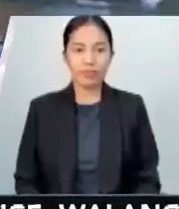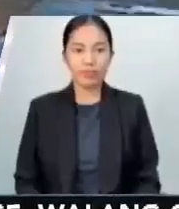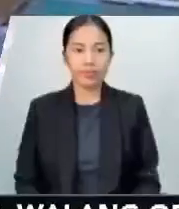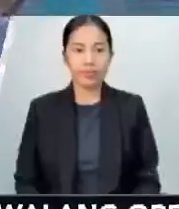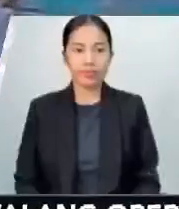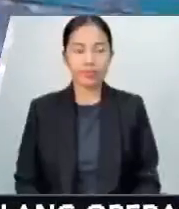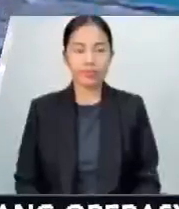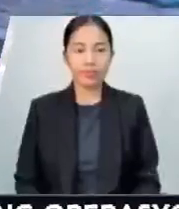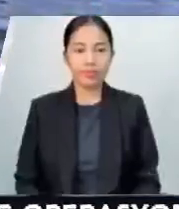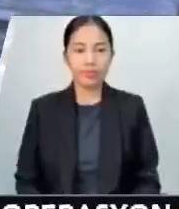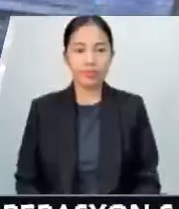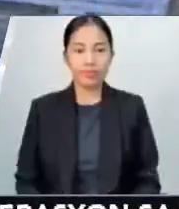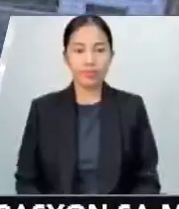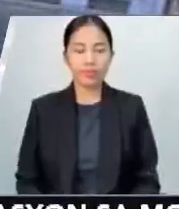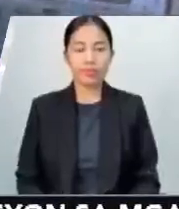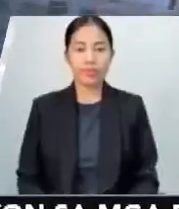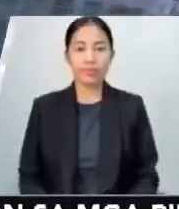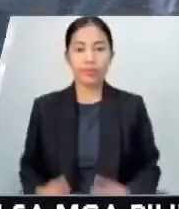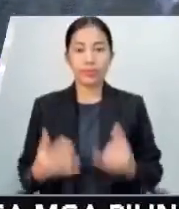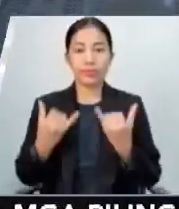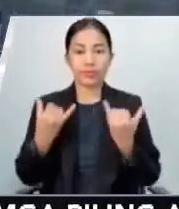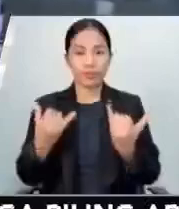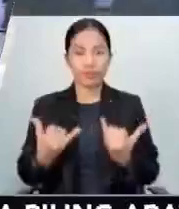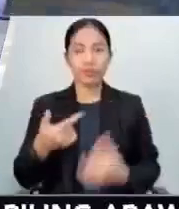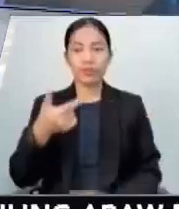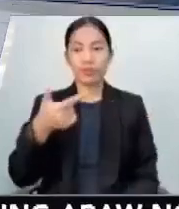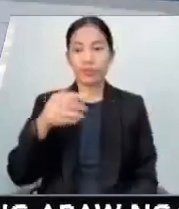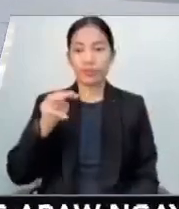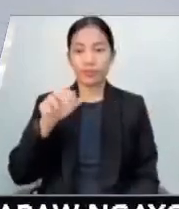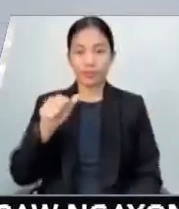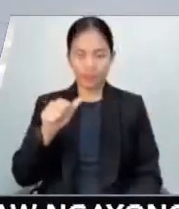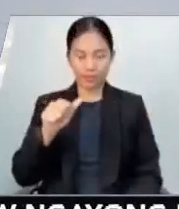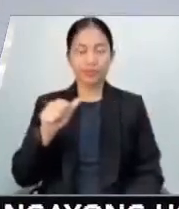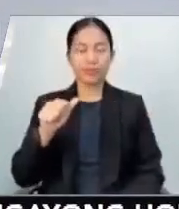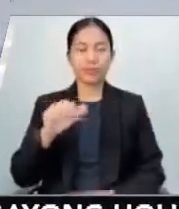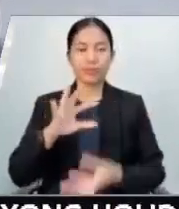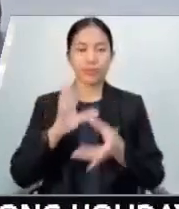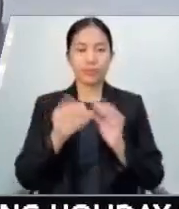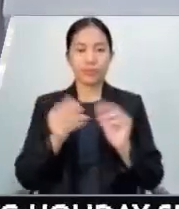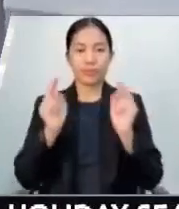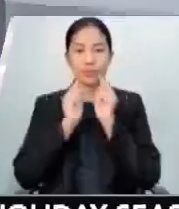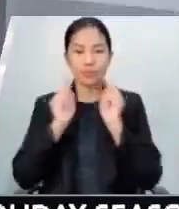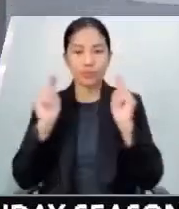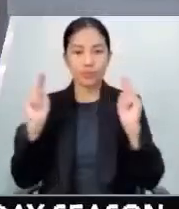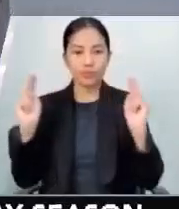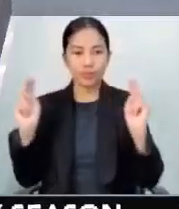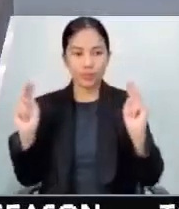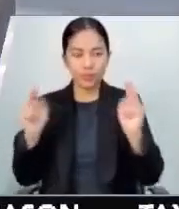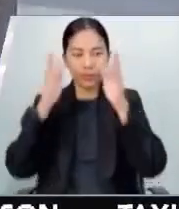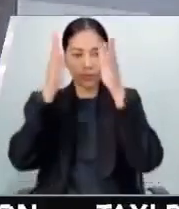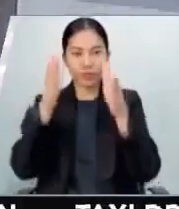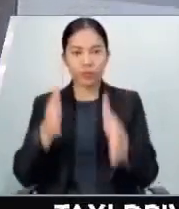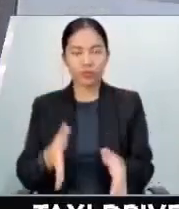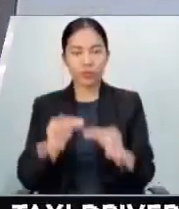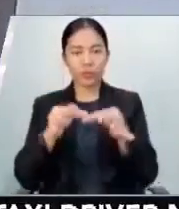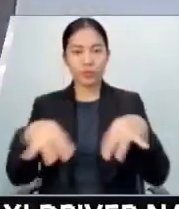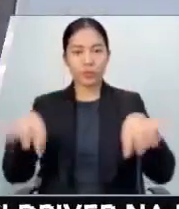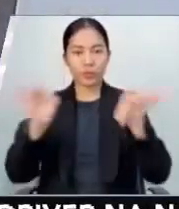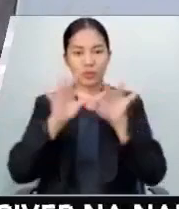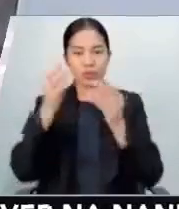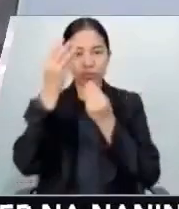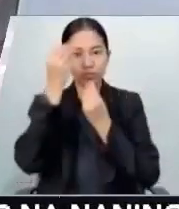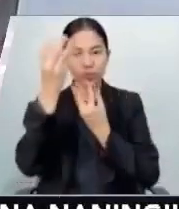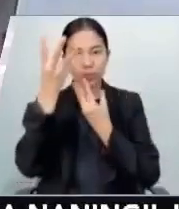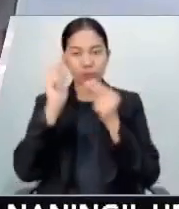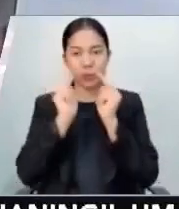Nakatutok po ang buong puwersa ng GMA Integrated News sa mga pinakasariwang balita at impormasyon habang papalapit ang Pasko. Maghahatid